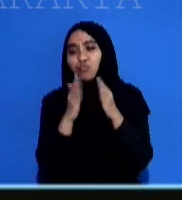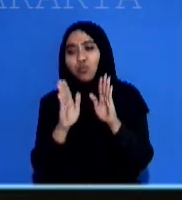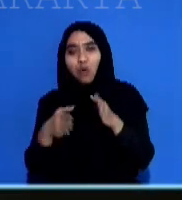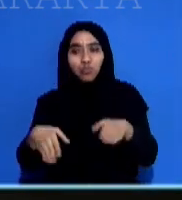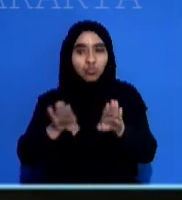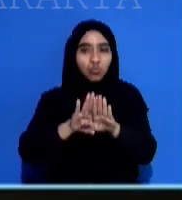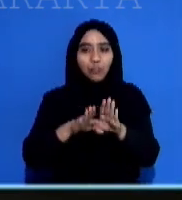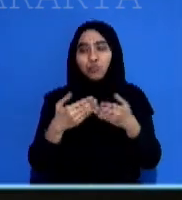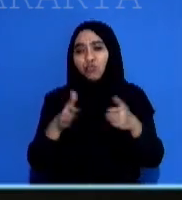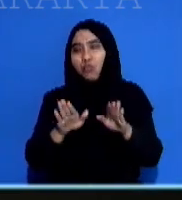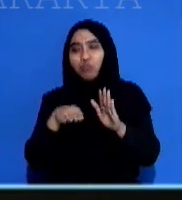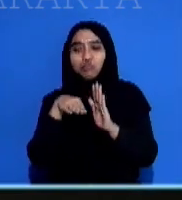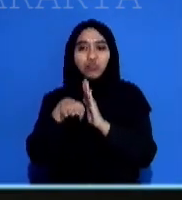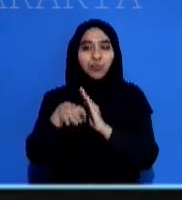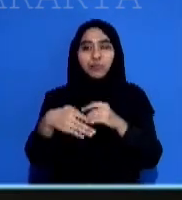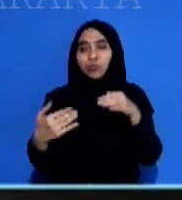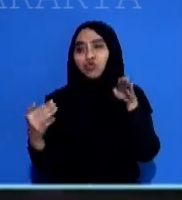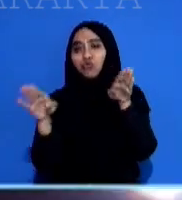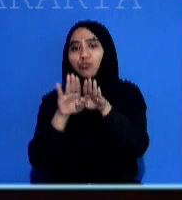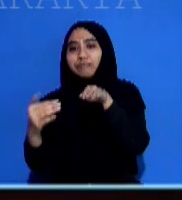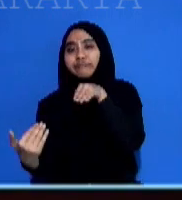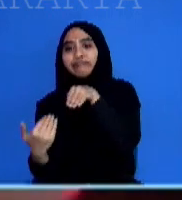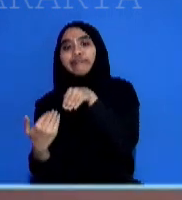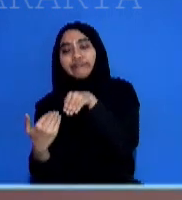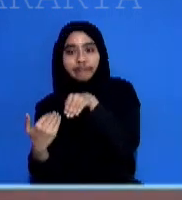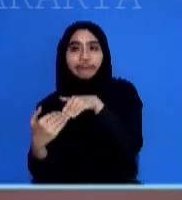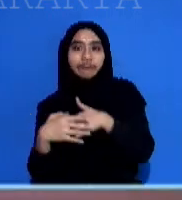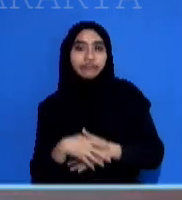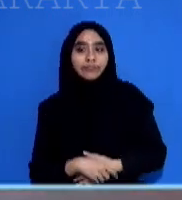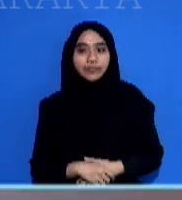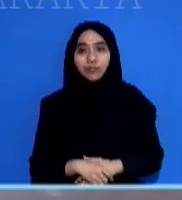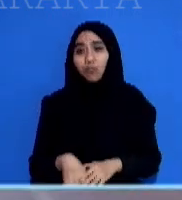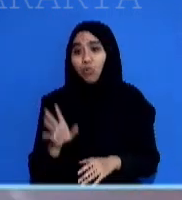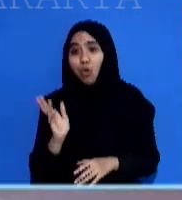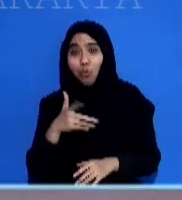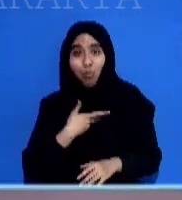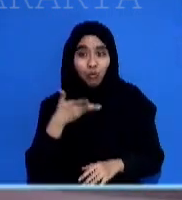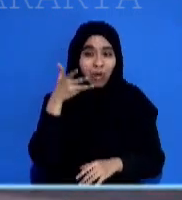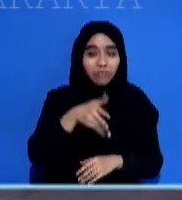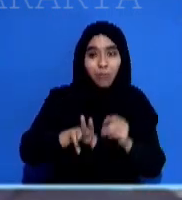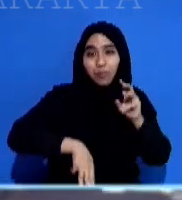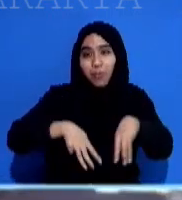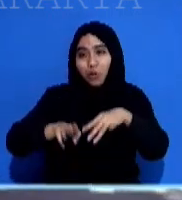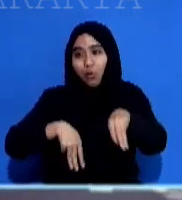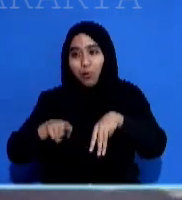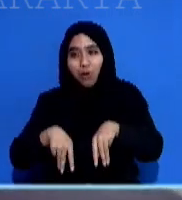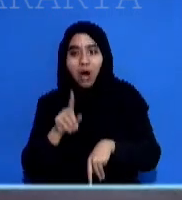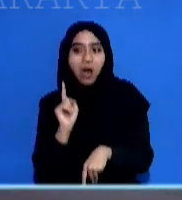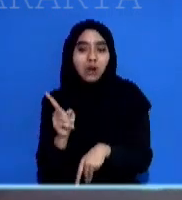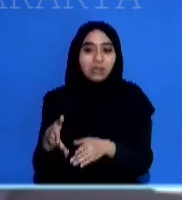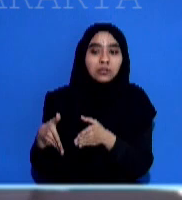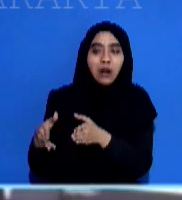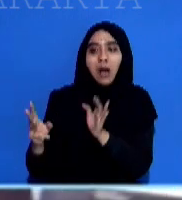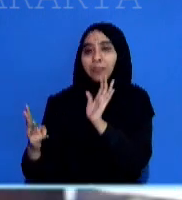tutup jika arus lalu lintas terpantau lancar maka kendaraan yang menuju Malioboro bisa melalui Jalan Mataram jalan